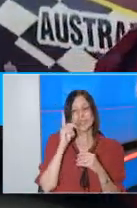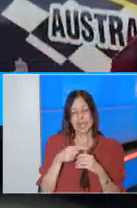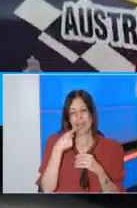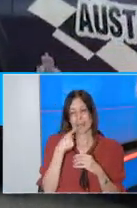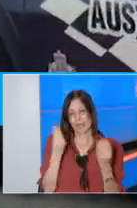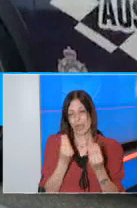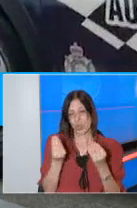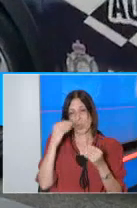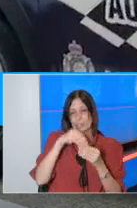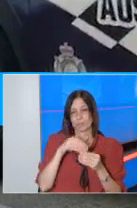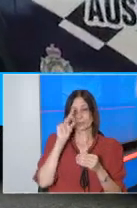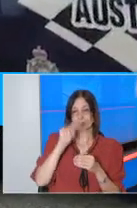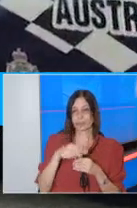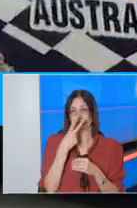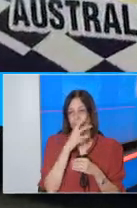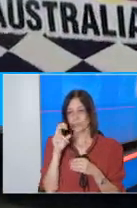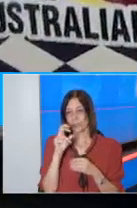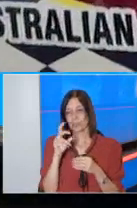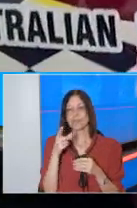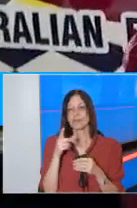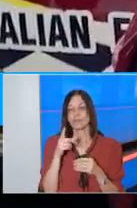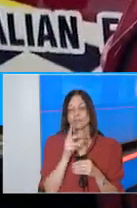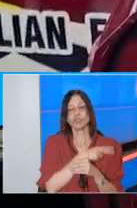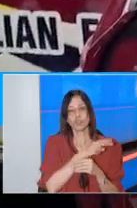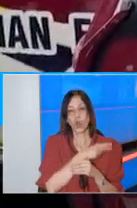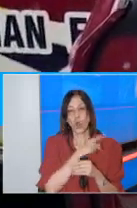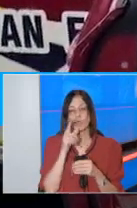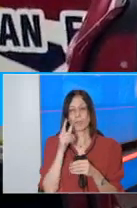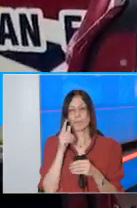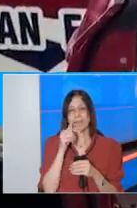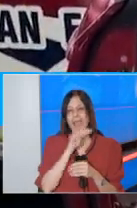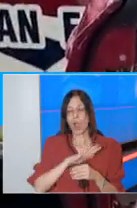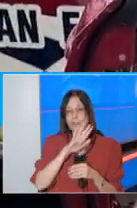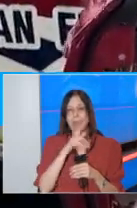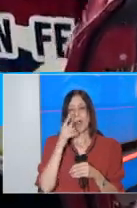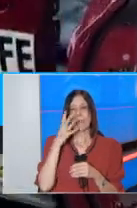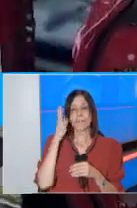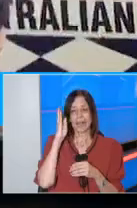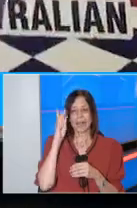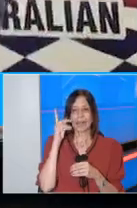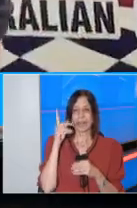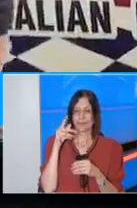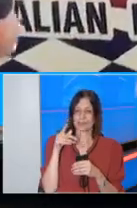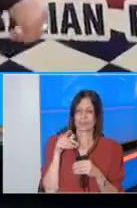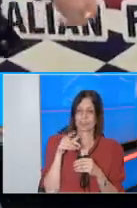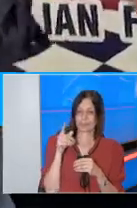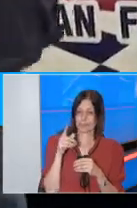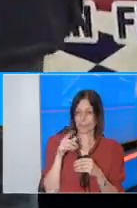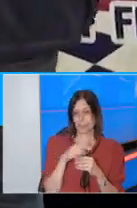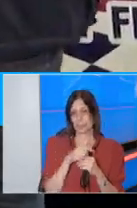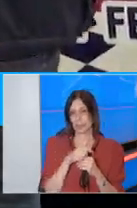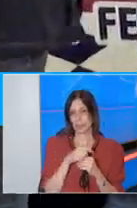עוד דבר, ב-2020 משטרות באירופה, בבלגיה ובהולנד, עד כמה שאני זוכר,